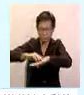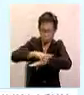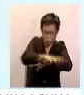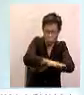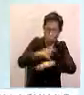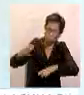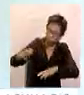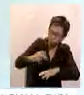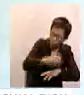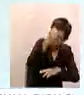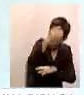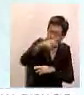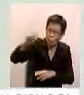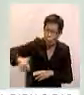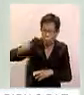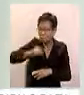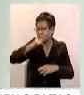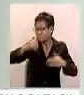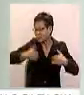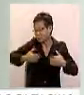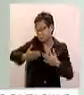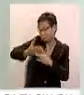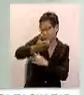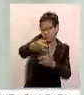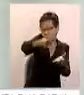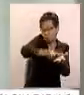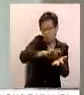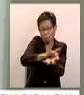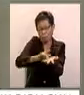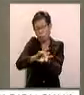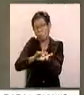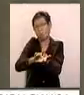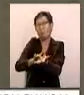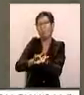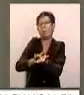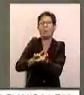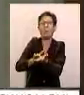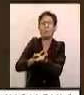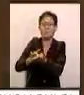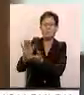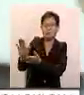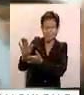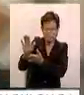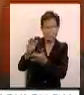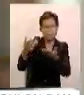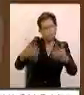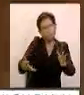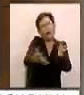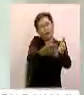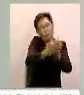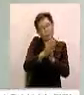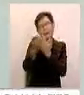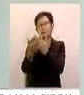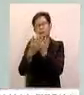Tan memberitahu mahkamah beliau tidak mempunyai akses kepada laporan perubatan anak guamnya meski telah membuat permintaan kepada pihak